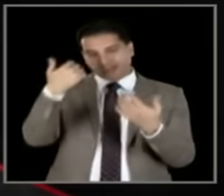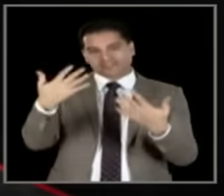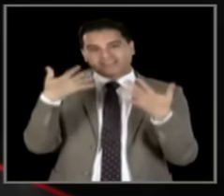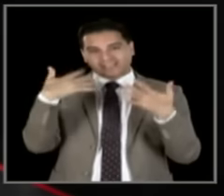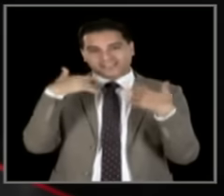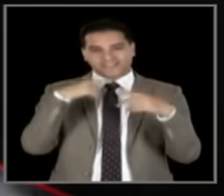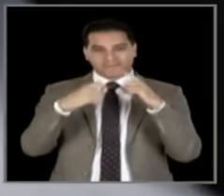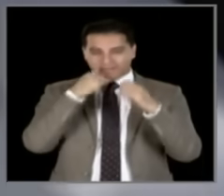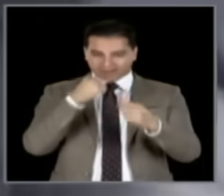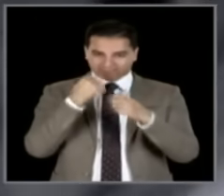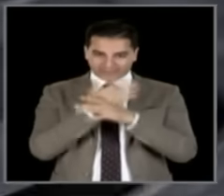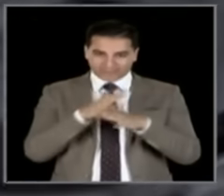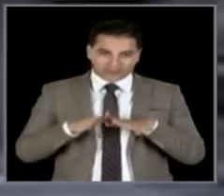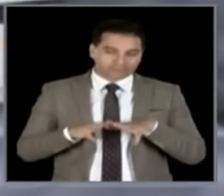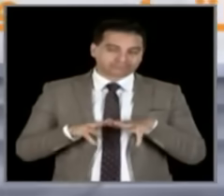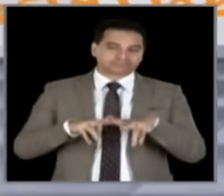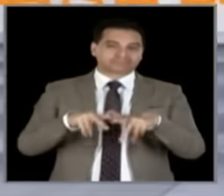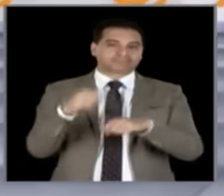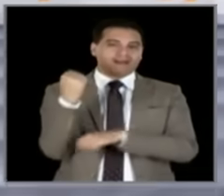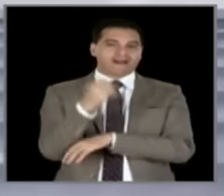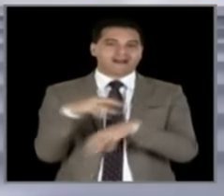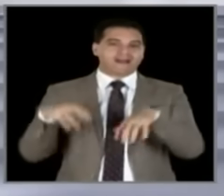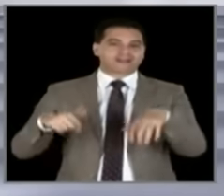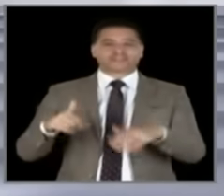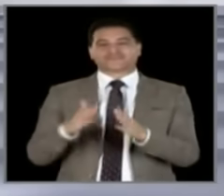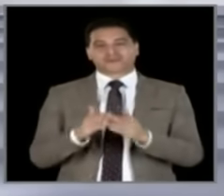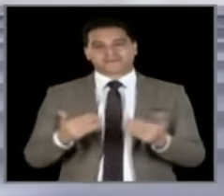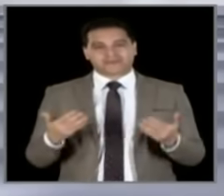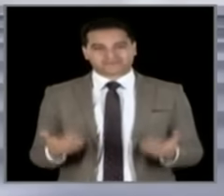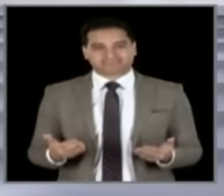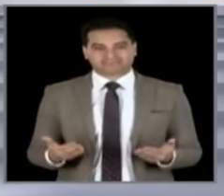6,510,000 جنيه من البنك الأهلي لتطوير الكرة المصرية.